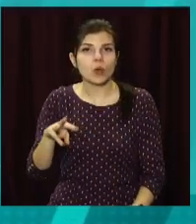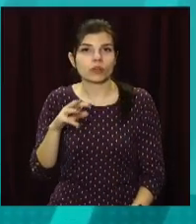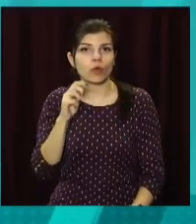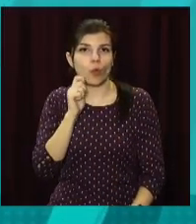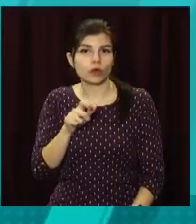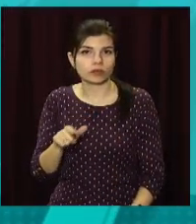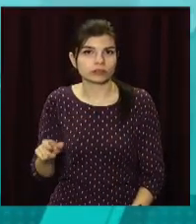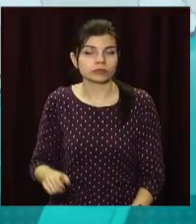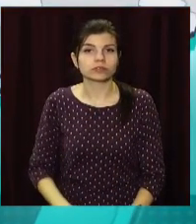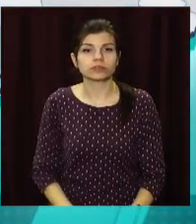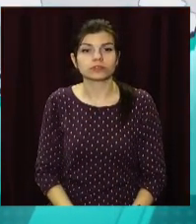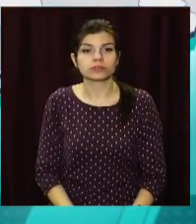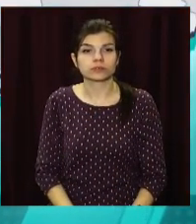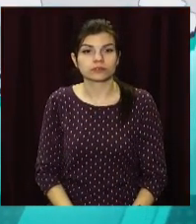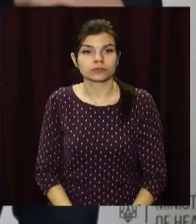українців.